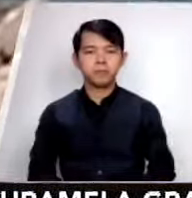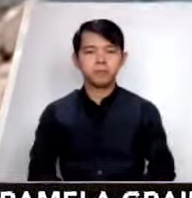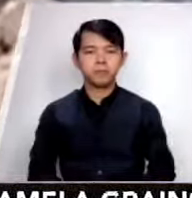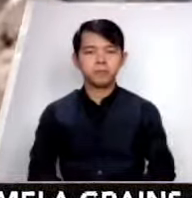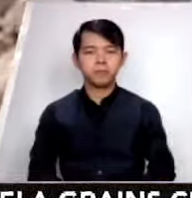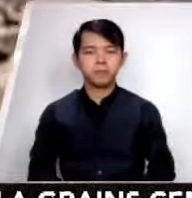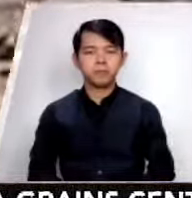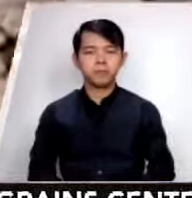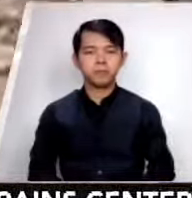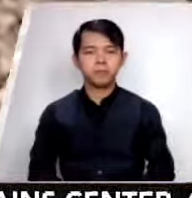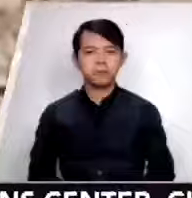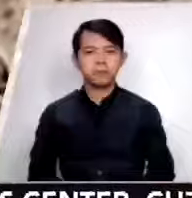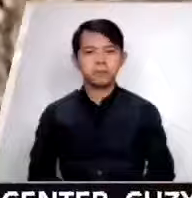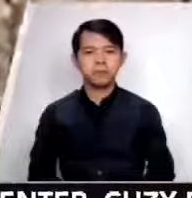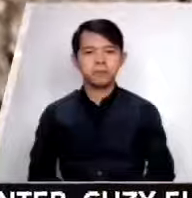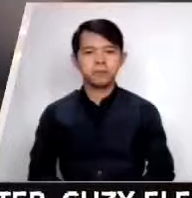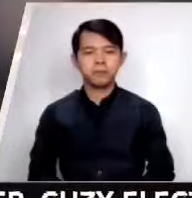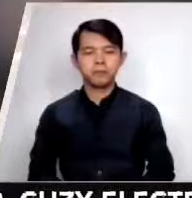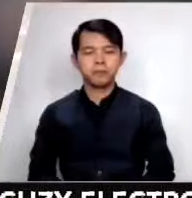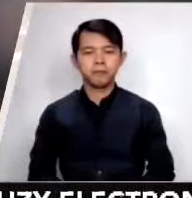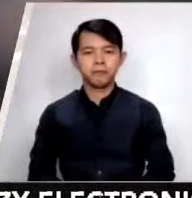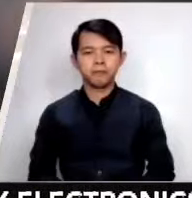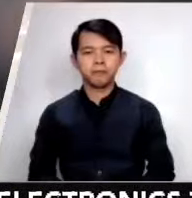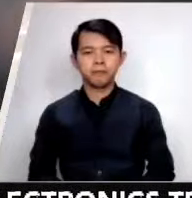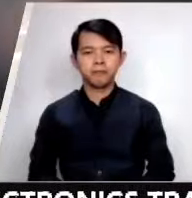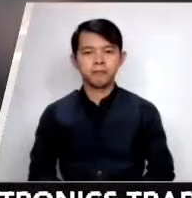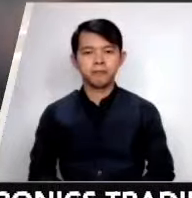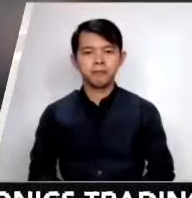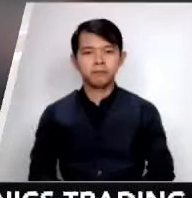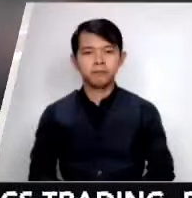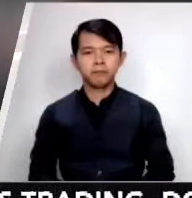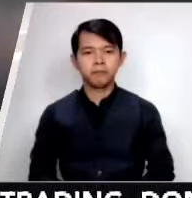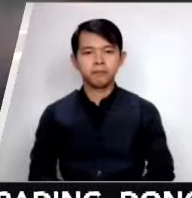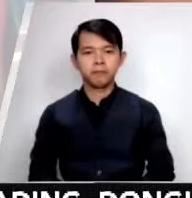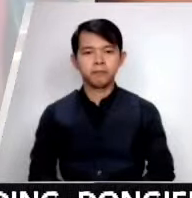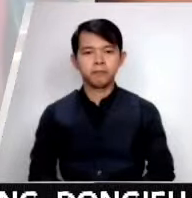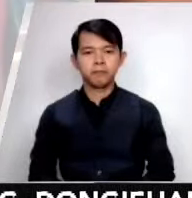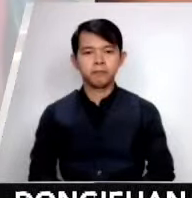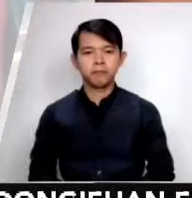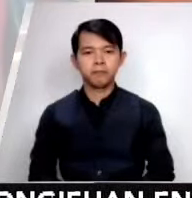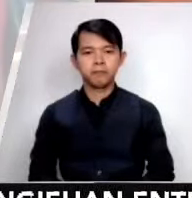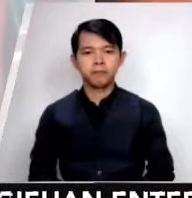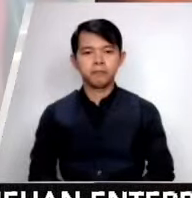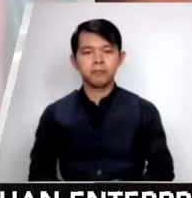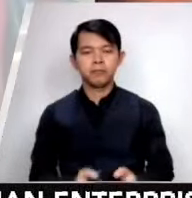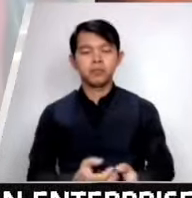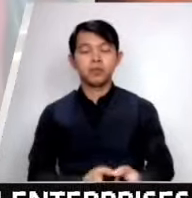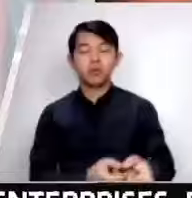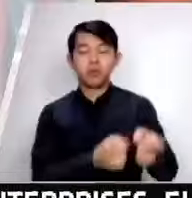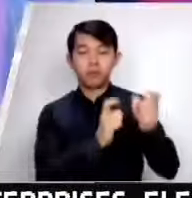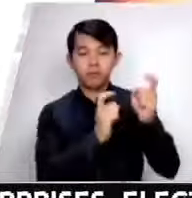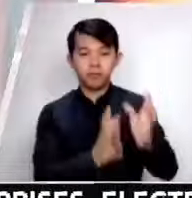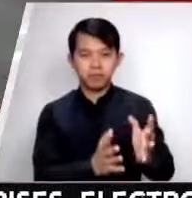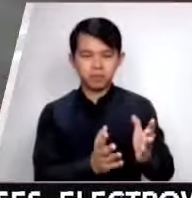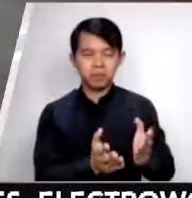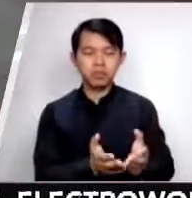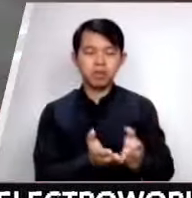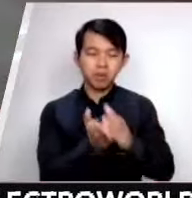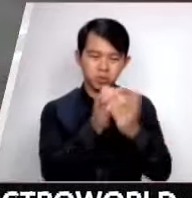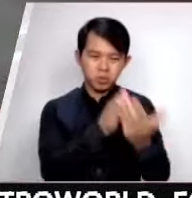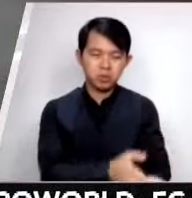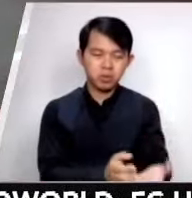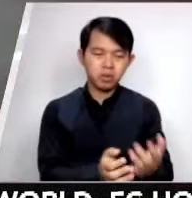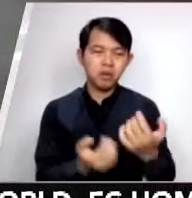Dalawang mangingisda sinagip ng Philippine Coast Guard matapos tumaob at lumubog ang kanilang bangka sa Aplaya, Batangas City.